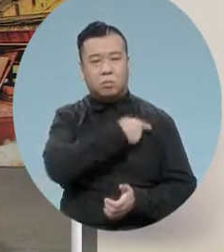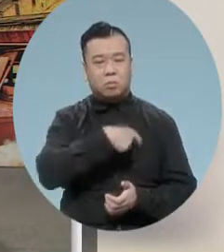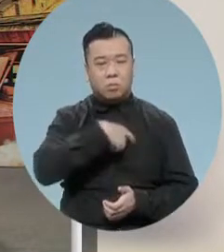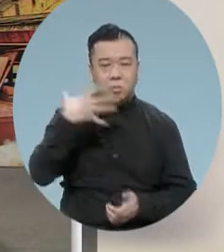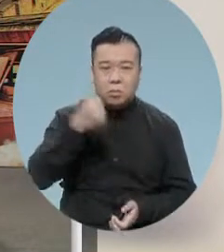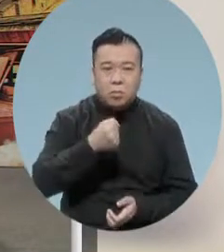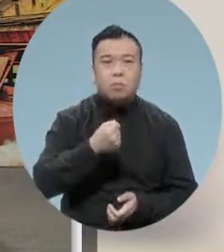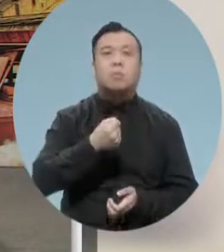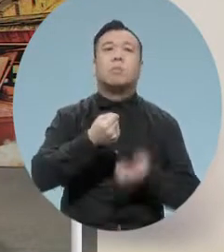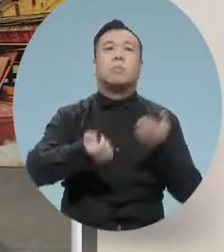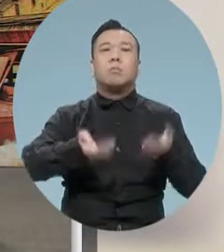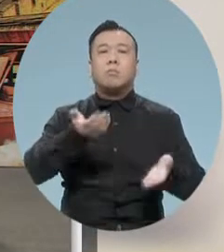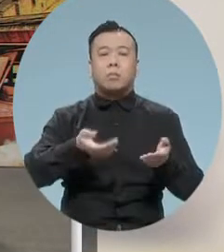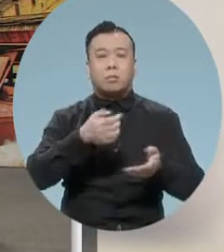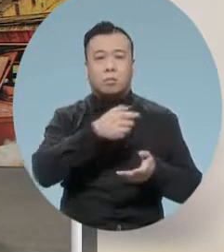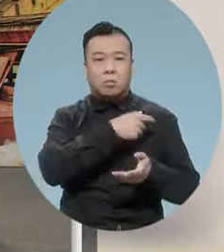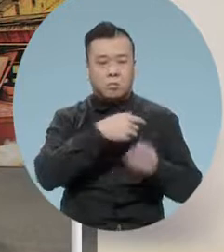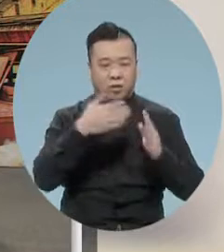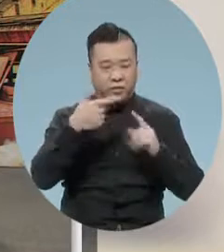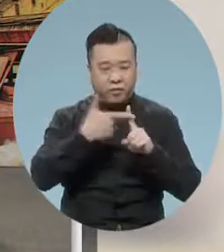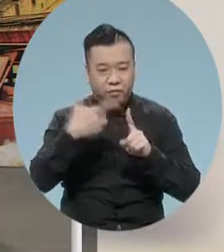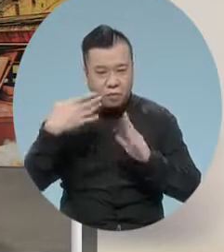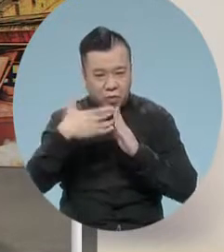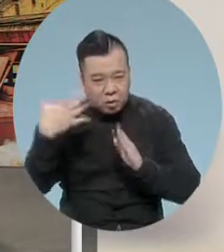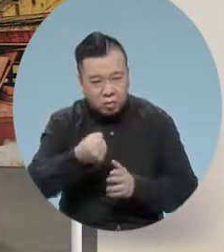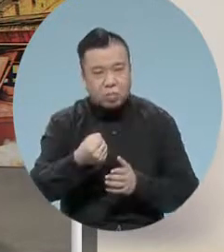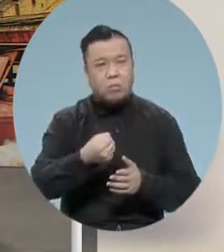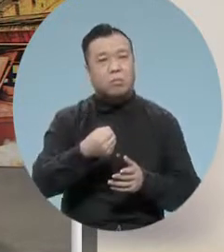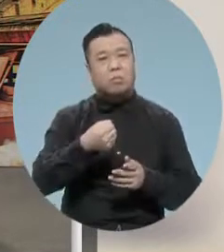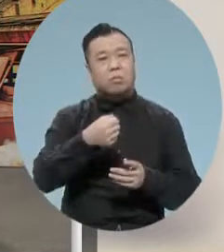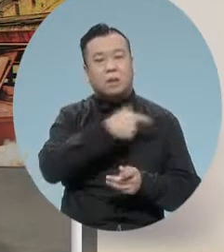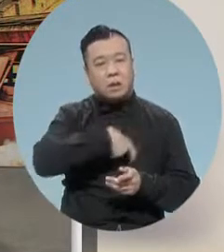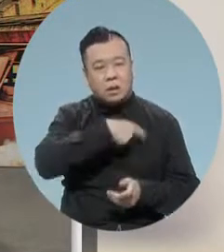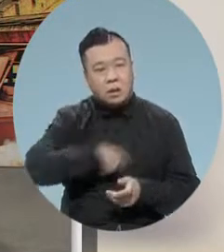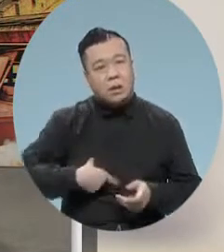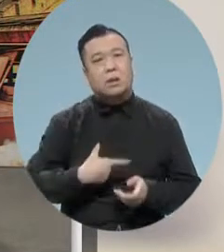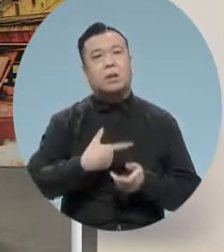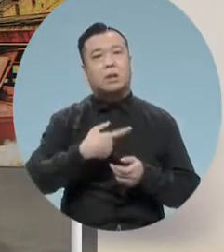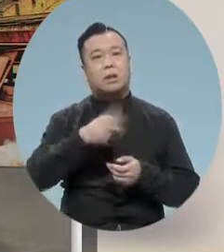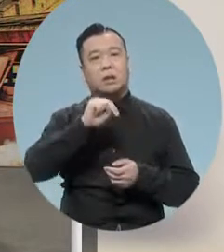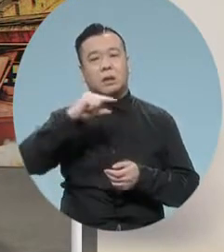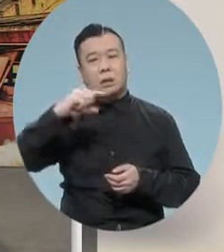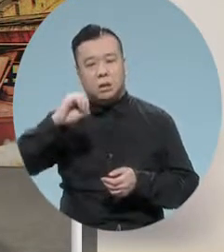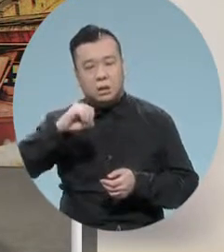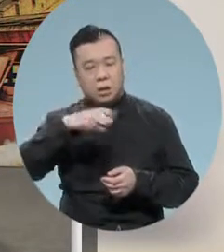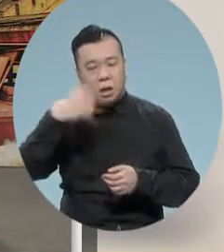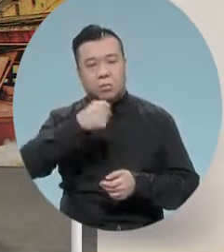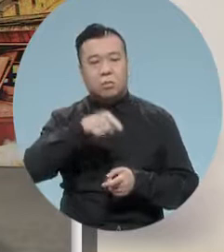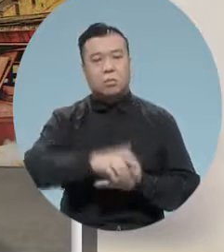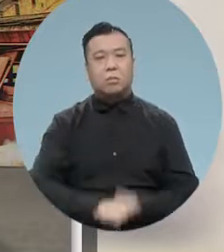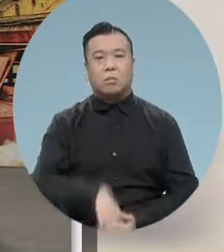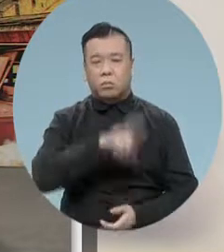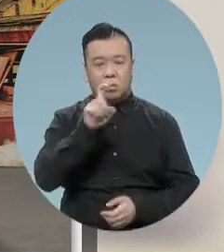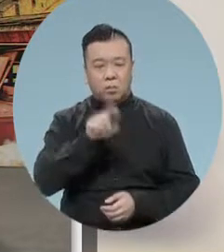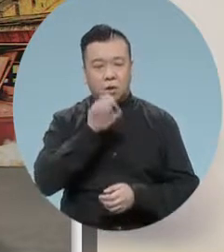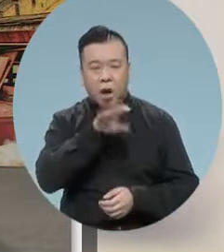啊，佢哋嘅市長、副市長啊，一啲嘅議員啊，甚至一啲嘅 NGO 嘅領袖咁樣。咁點解